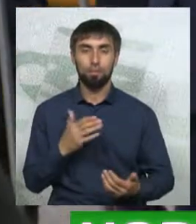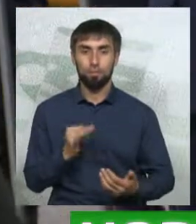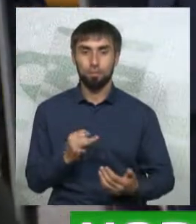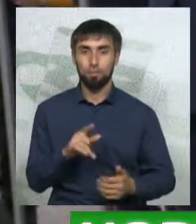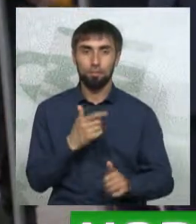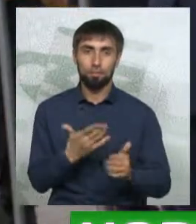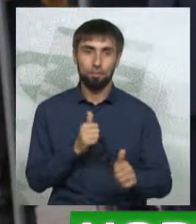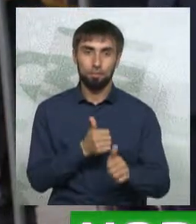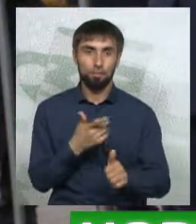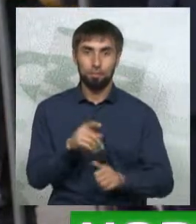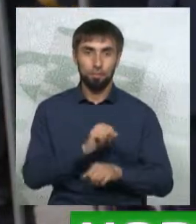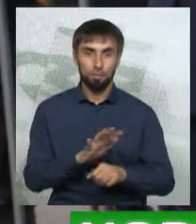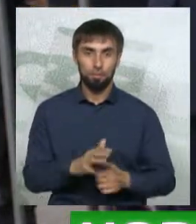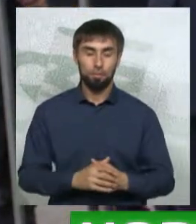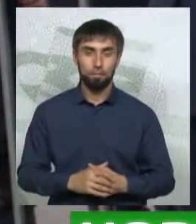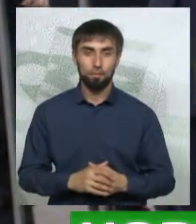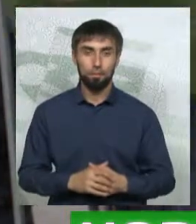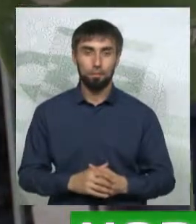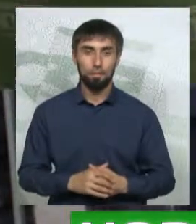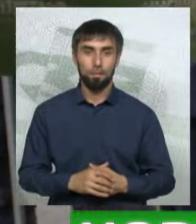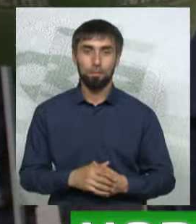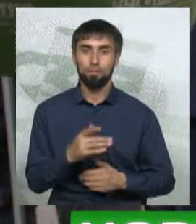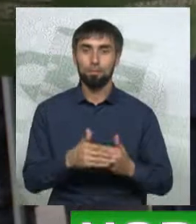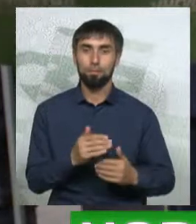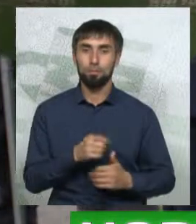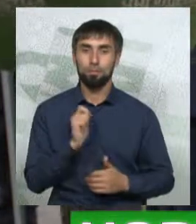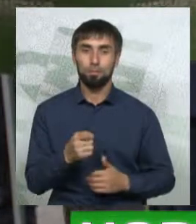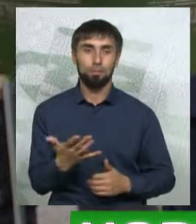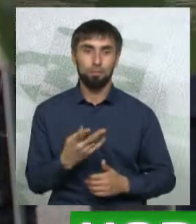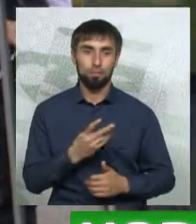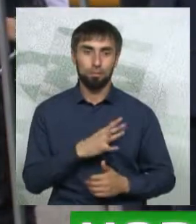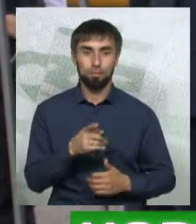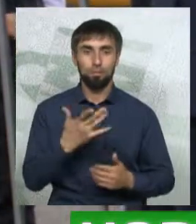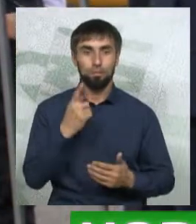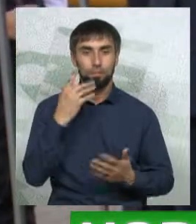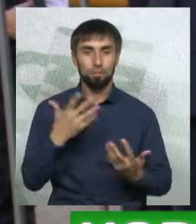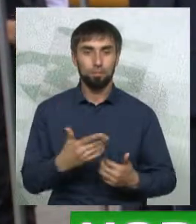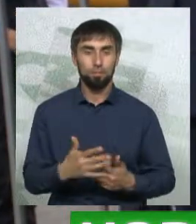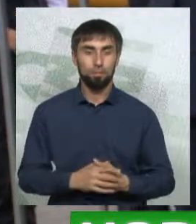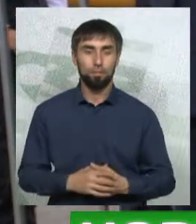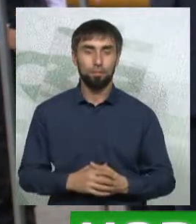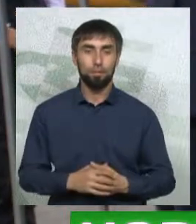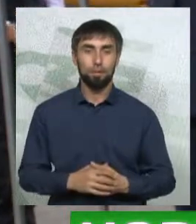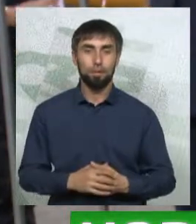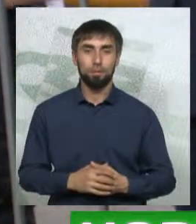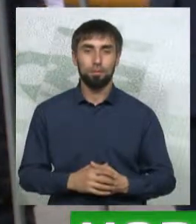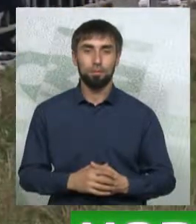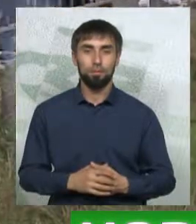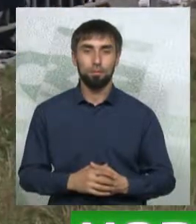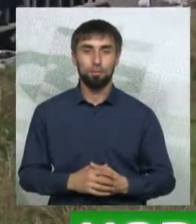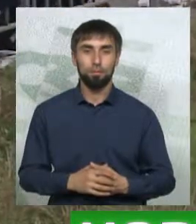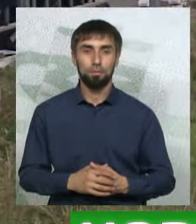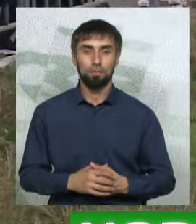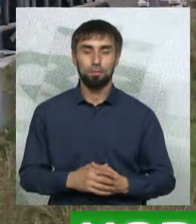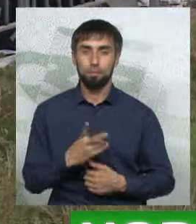за ними, если они не останавливаются. Какое наказание должно быть для нарушителей? Вот ты считаешь как? Ну, в тюрьму.